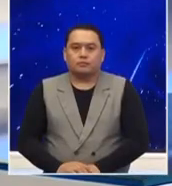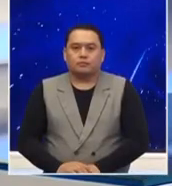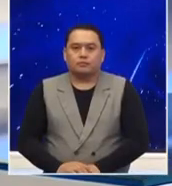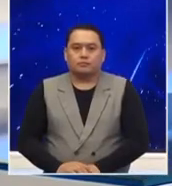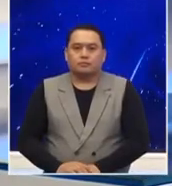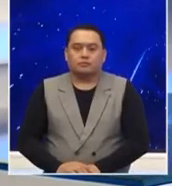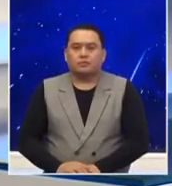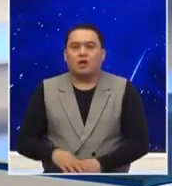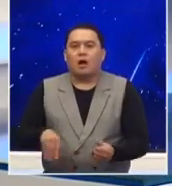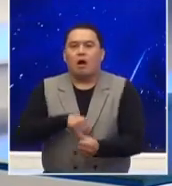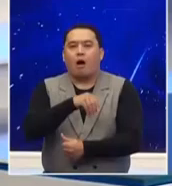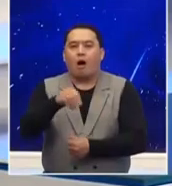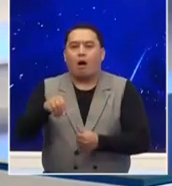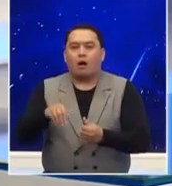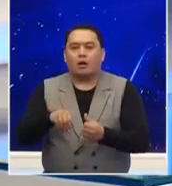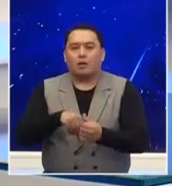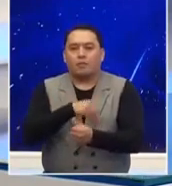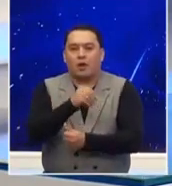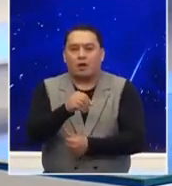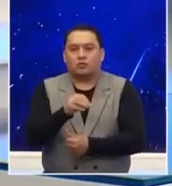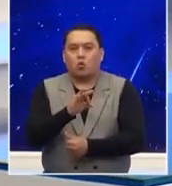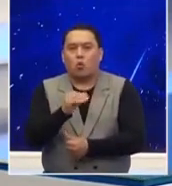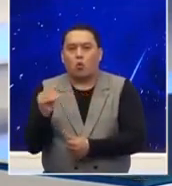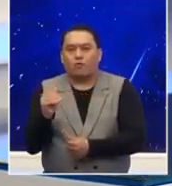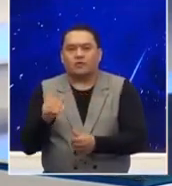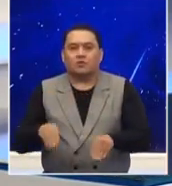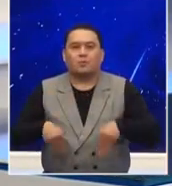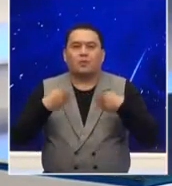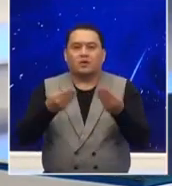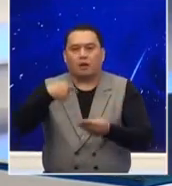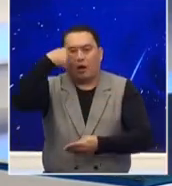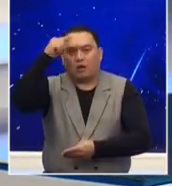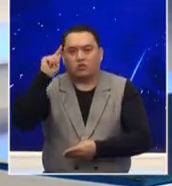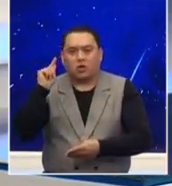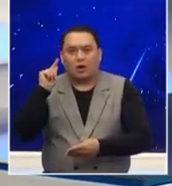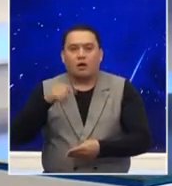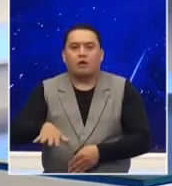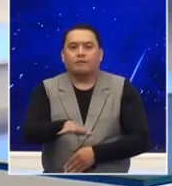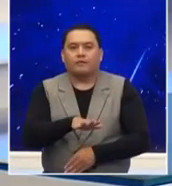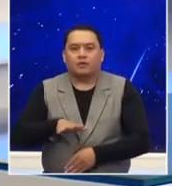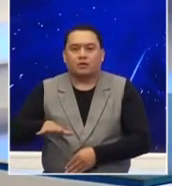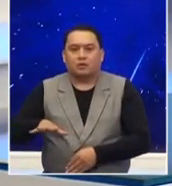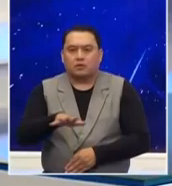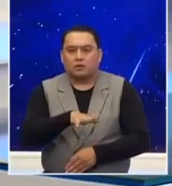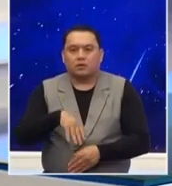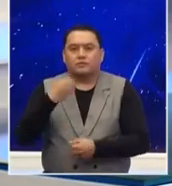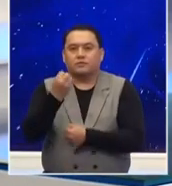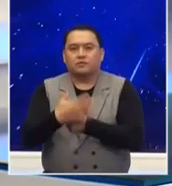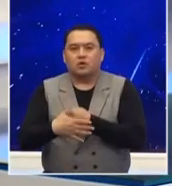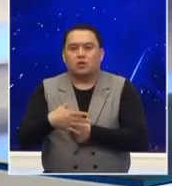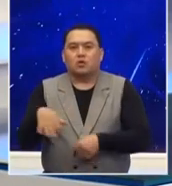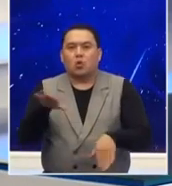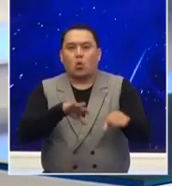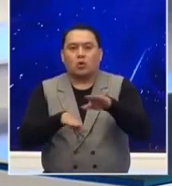Армянская сторона официально передала Азербайджану несколько районов Нагорного Карабаха. Степанакерт, столица непризнанной